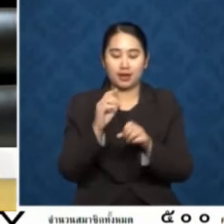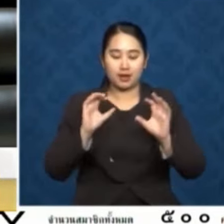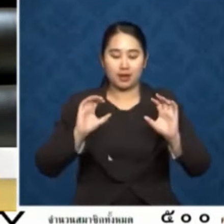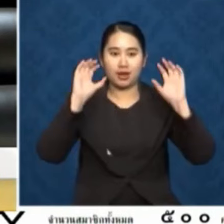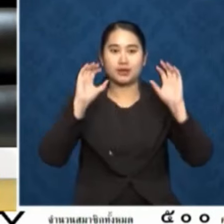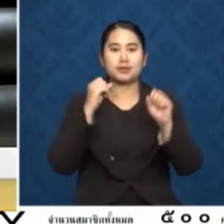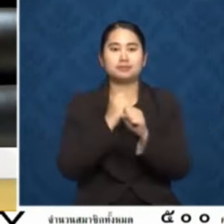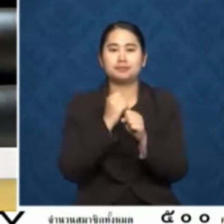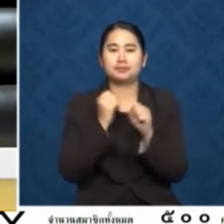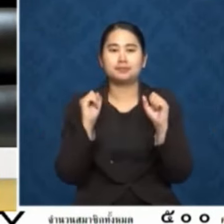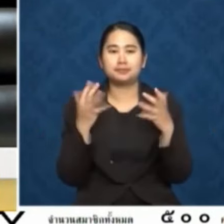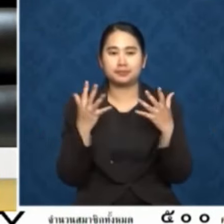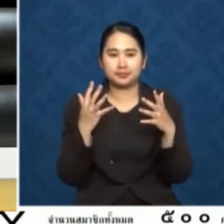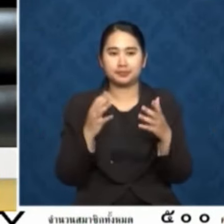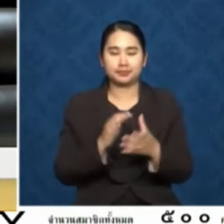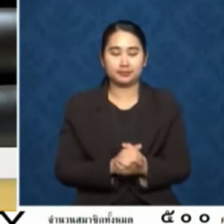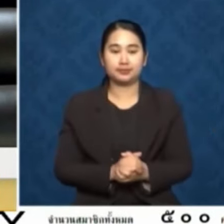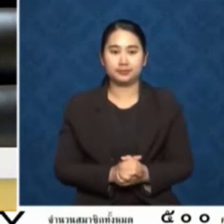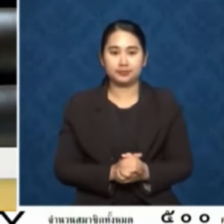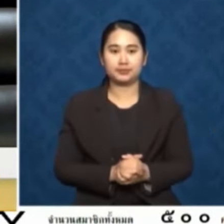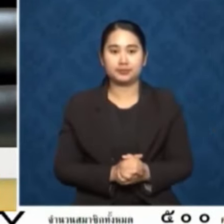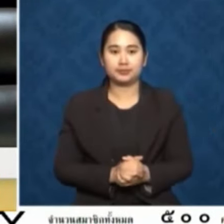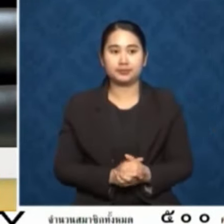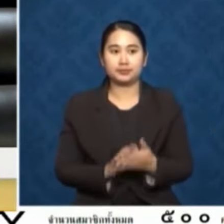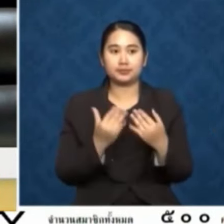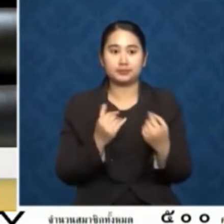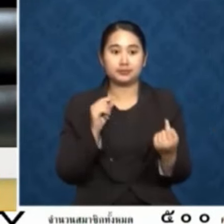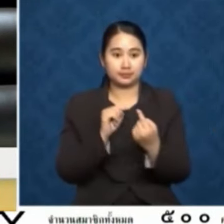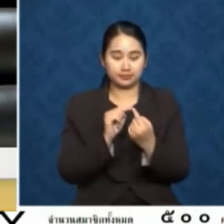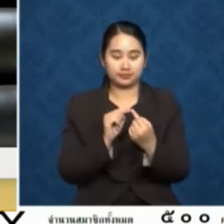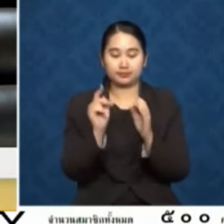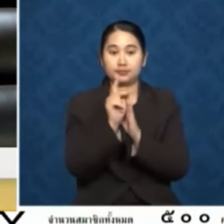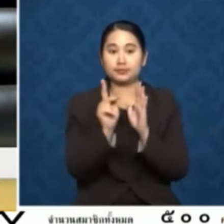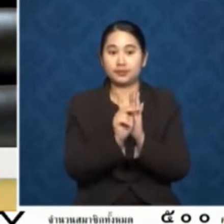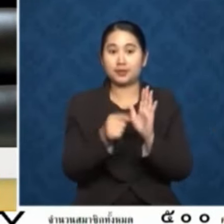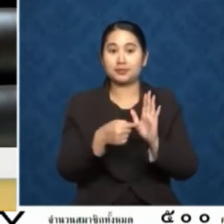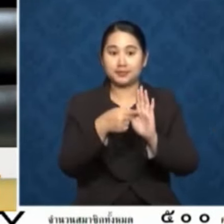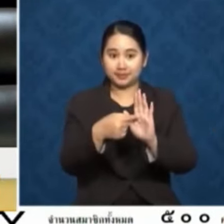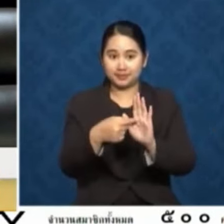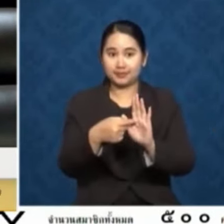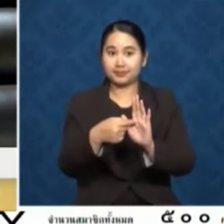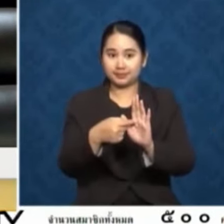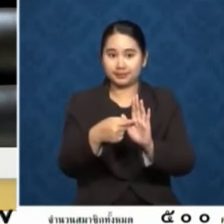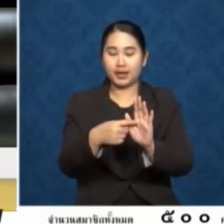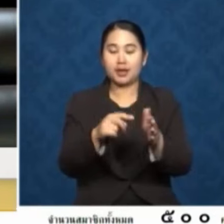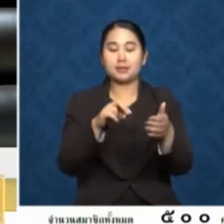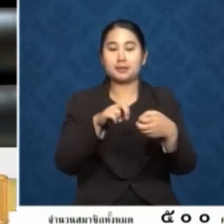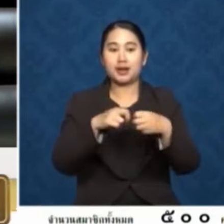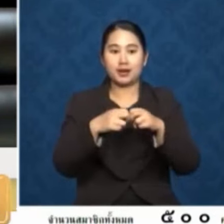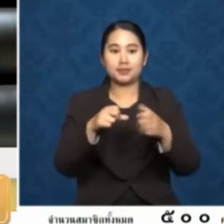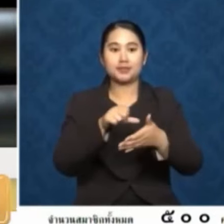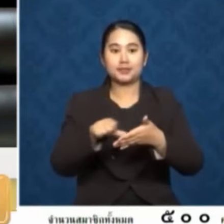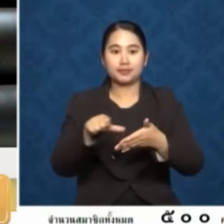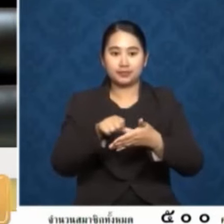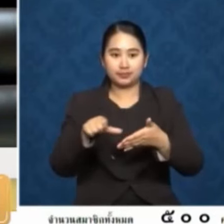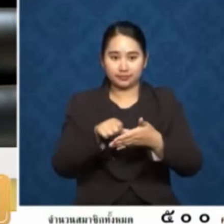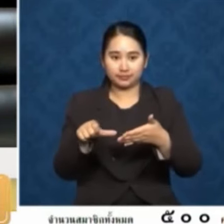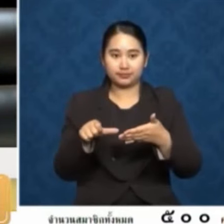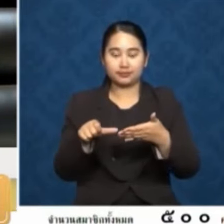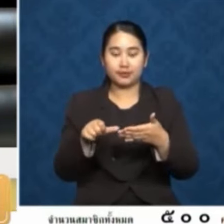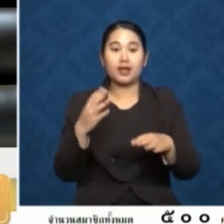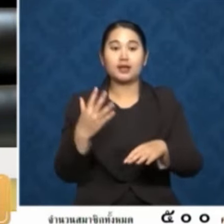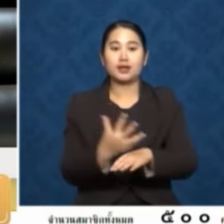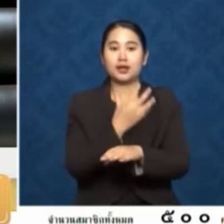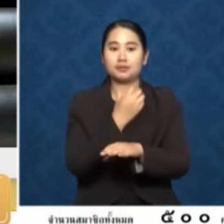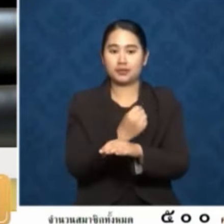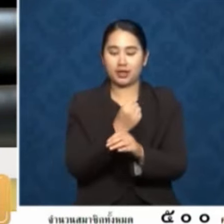ไปทำงานในหน่วยงานนั้นนะครับซึ่งพ.ร.บ.ฉบับนี้จะเป็นการแก้ไขโดยการที่เอาอำ